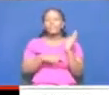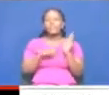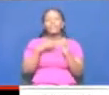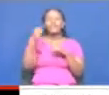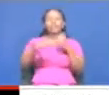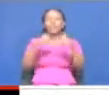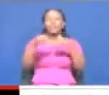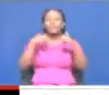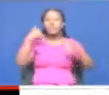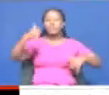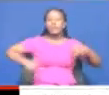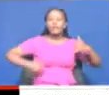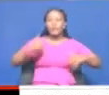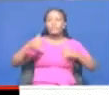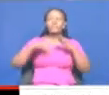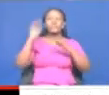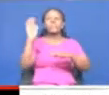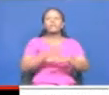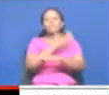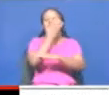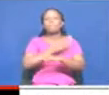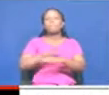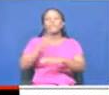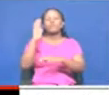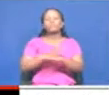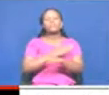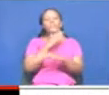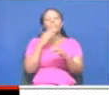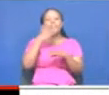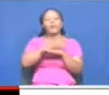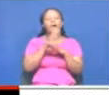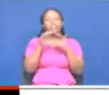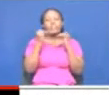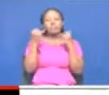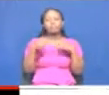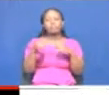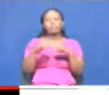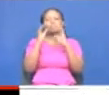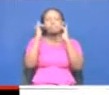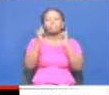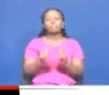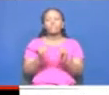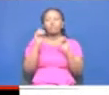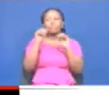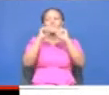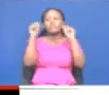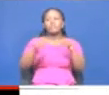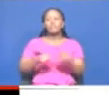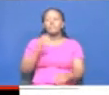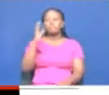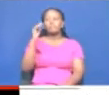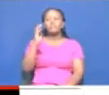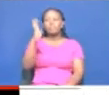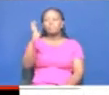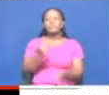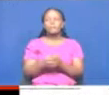masomo yao ya muziki tangu kuanza kutekelezwa kwa mtaala mpya wa elimu. Most especially we do